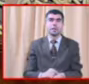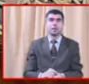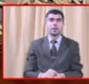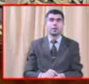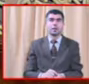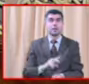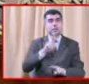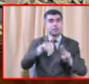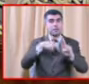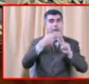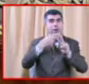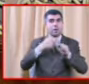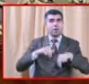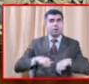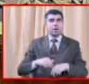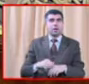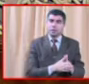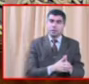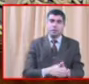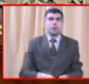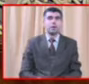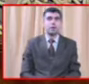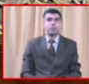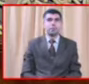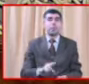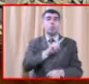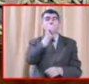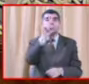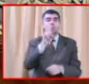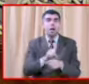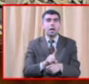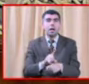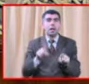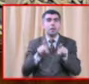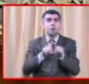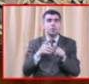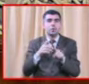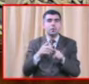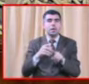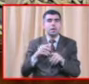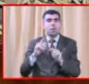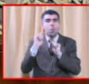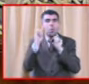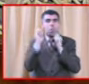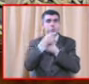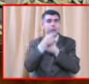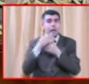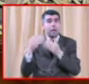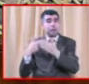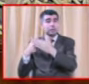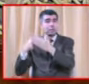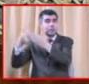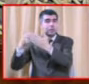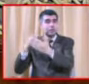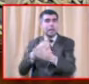كلمة السيد الوزير. شكرا. الوضعية الصحية ببعض الأقاليم الجنوبية الشرقية للسيدات والسادة النواب المحترمين من الفريق الاستقلالي